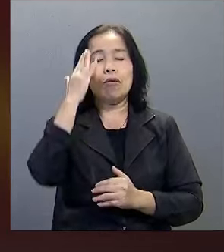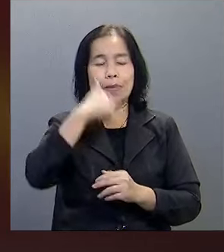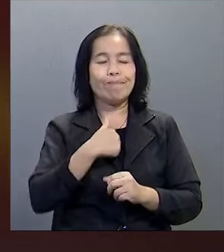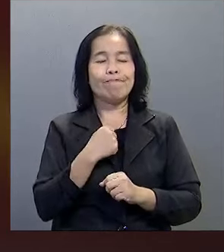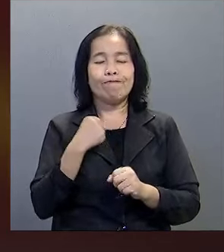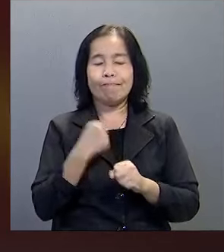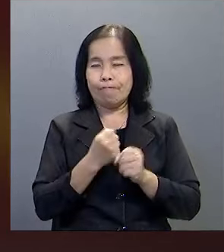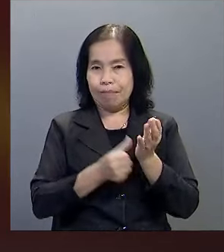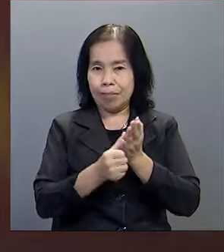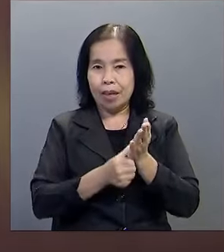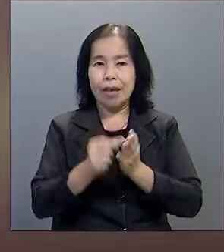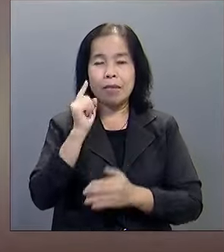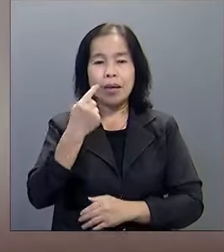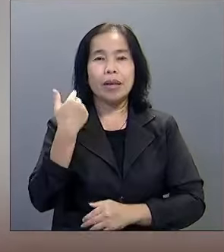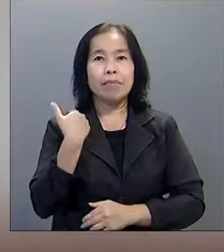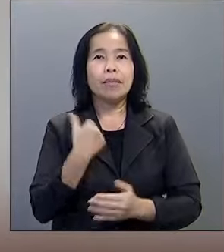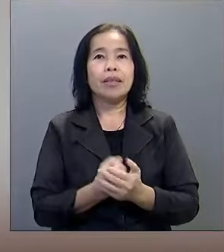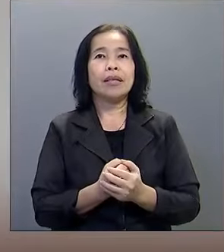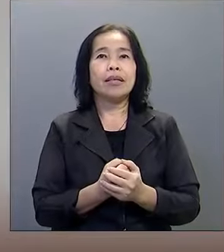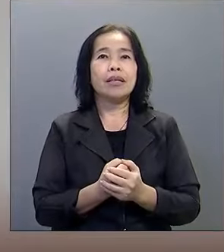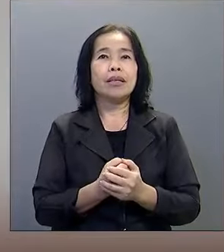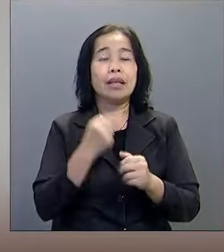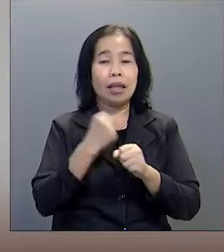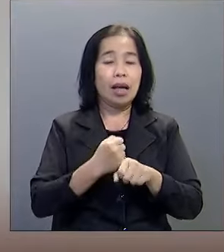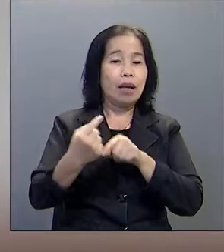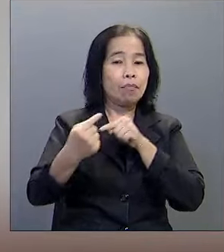ไหนบ้างแล้วก็มสามารถโต้แยงได้ด้วยนะครั